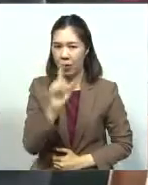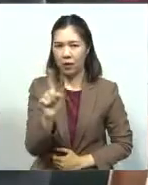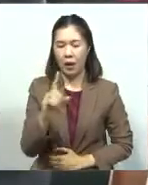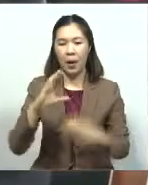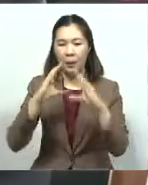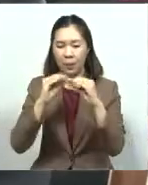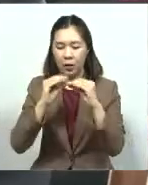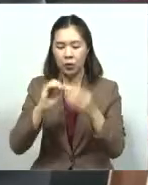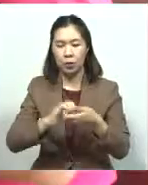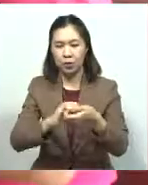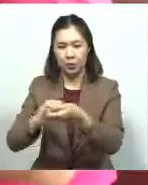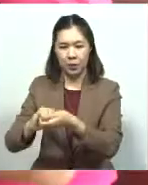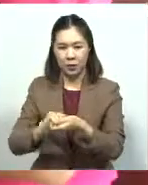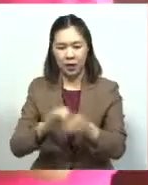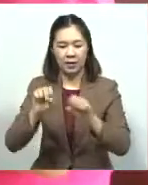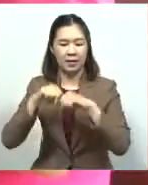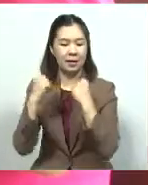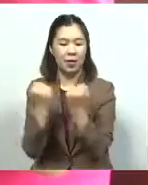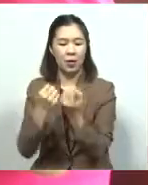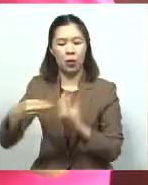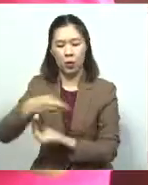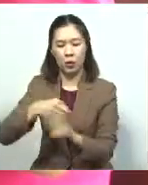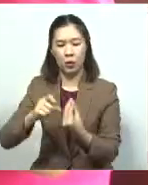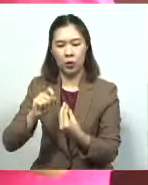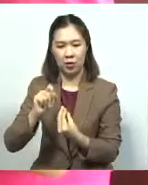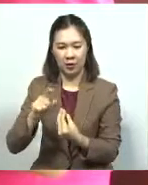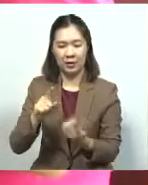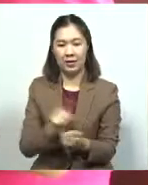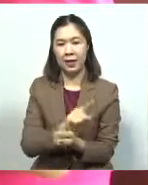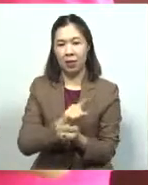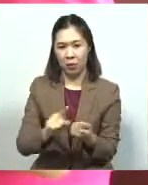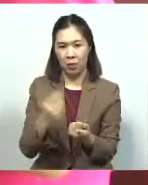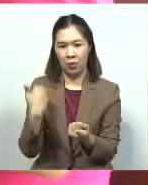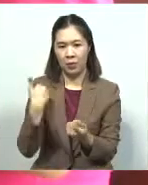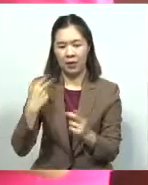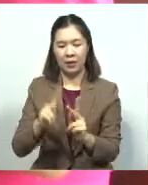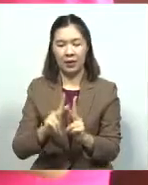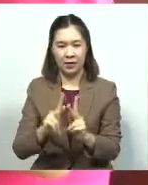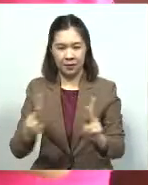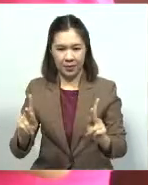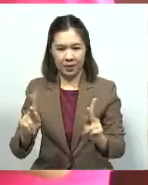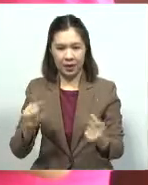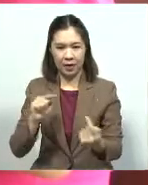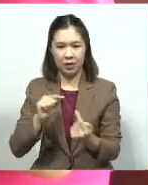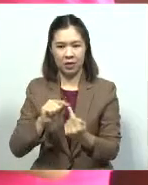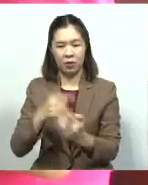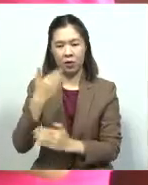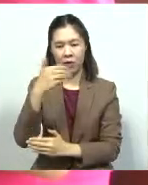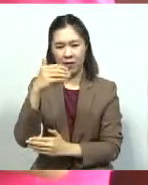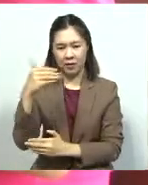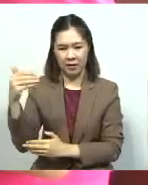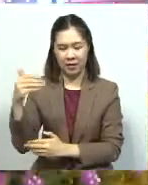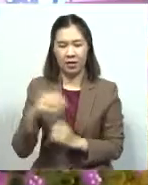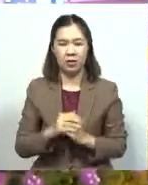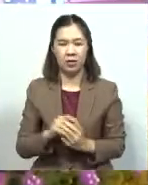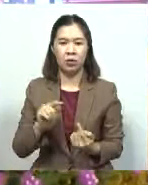นี้จะร่วมกับสมาคมธุรกิจเพื่อสังคมมี British Council แล้วก็คณะกรรมการเศรษฐกิจและสังคมแห่งชาติประจำสำหรับ